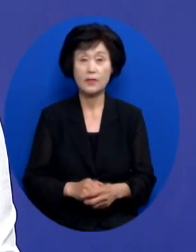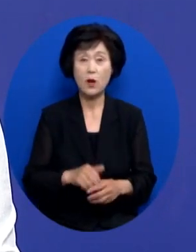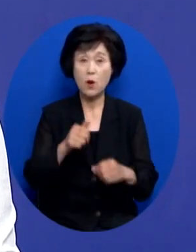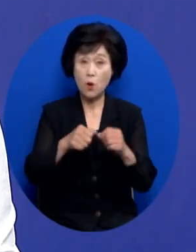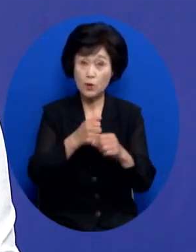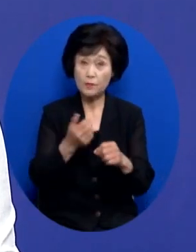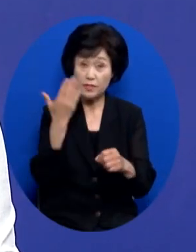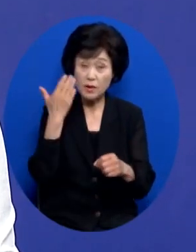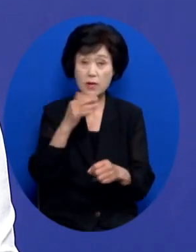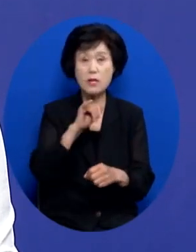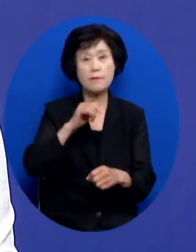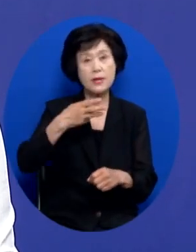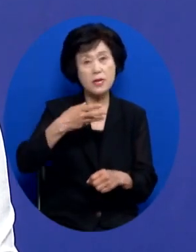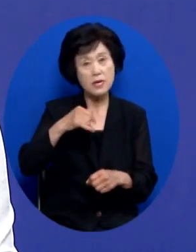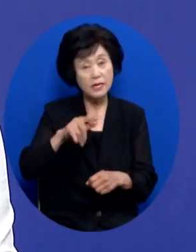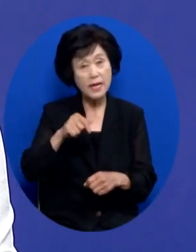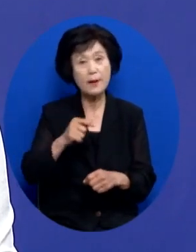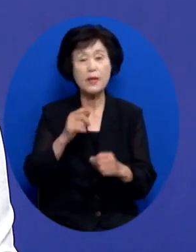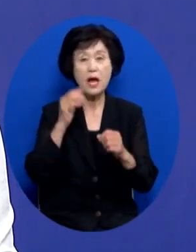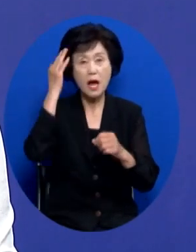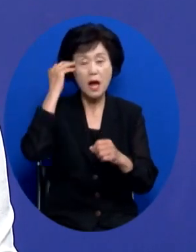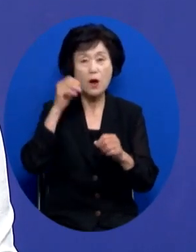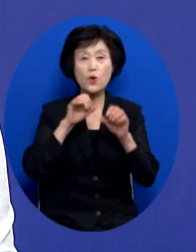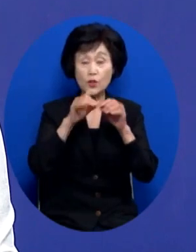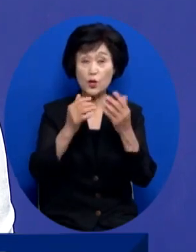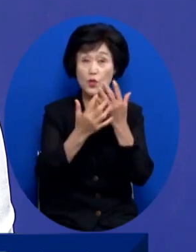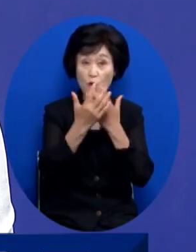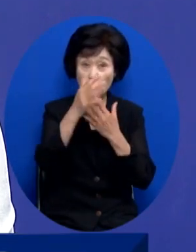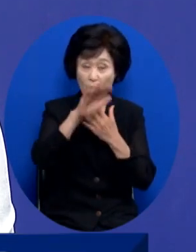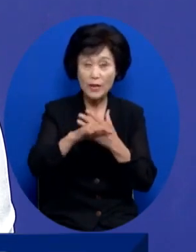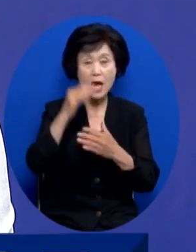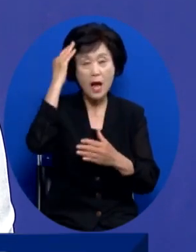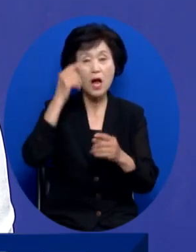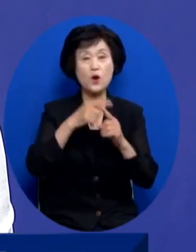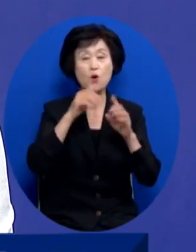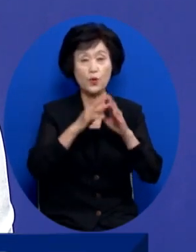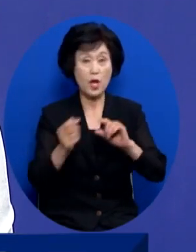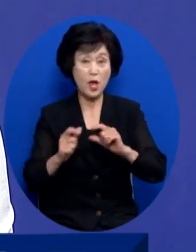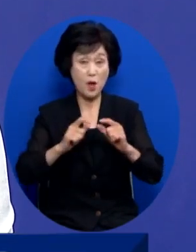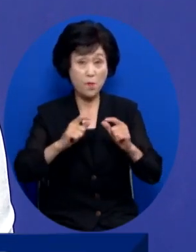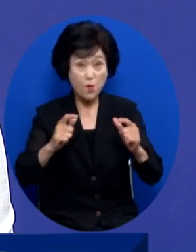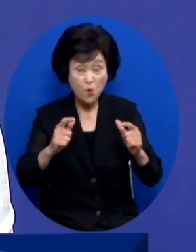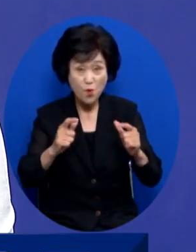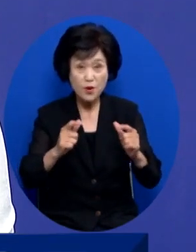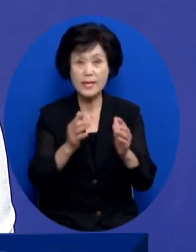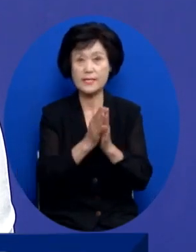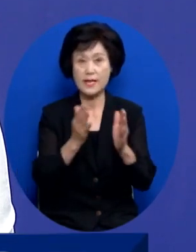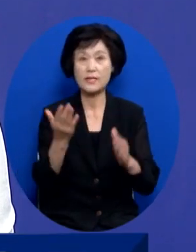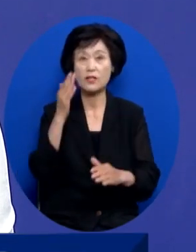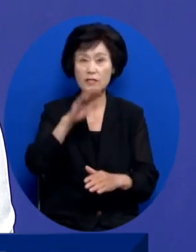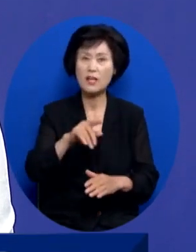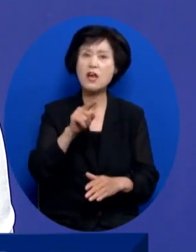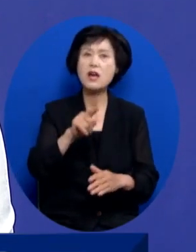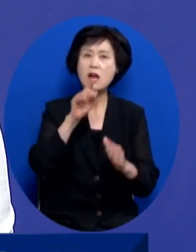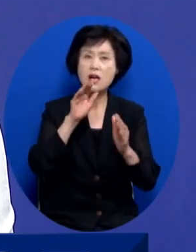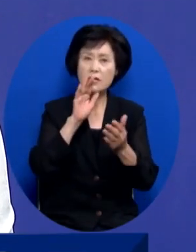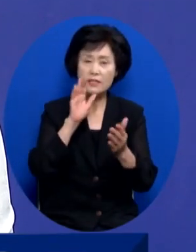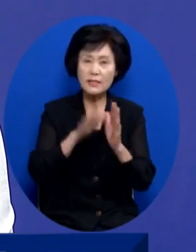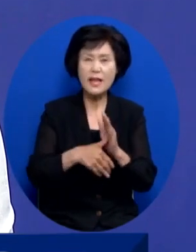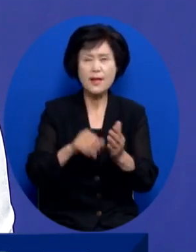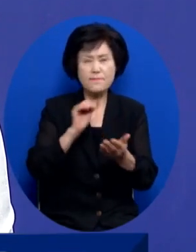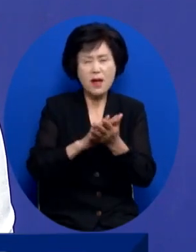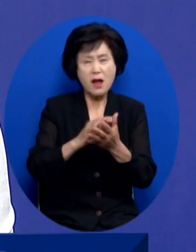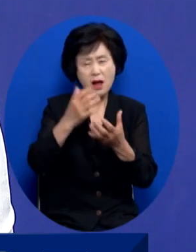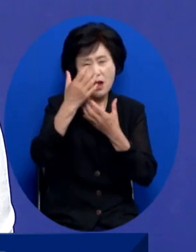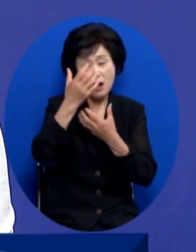50년 전 빌리 그레함 한국 전도대회는 이 한국교회 부흥과 도약의 기점 중 하나였죠. 당시 뜨거웠던 부흥의 에너지를